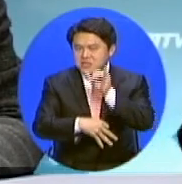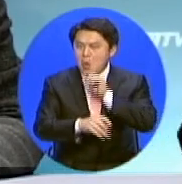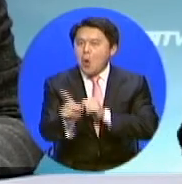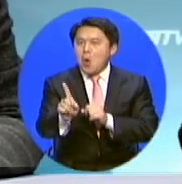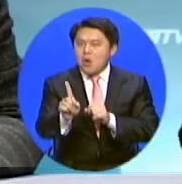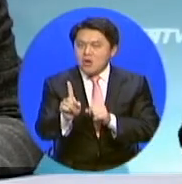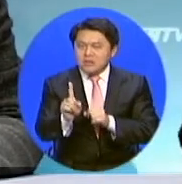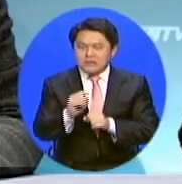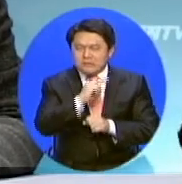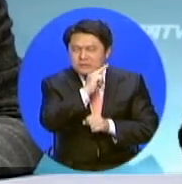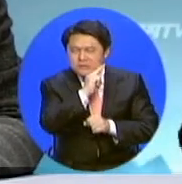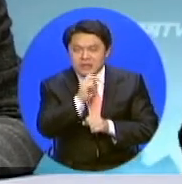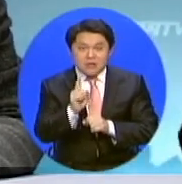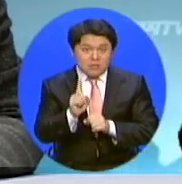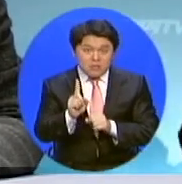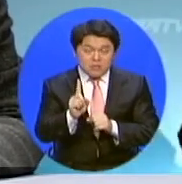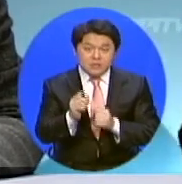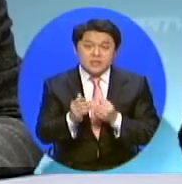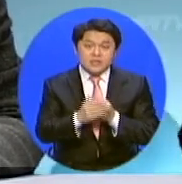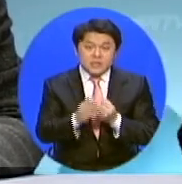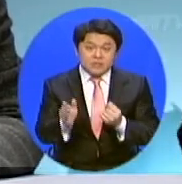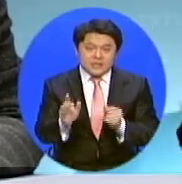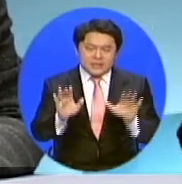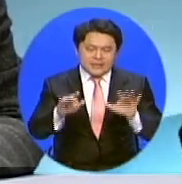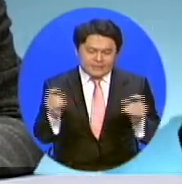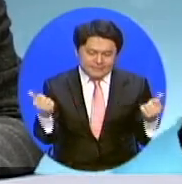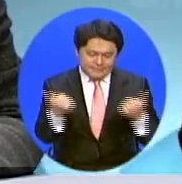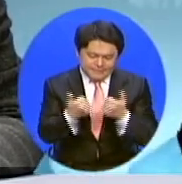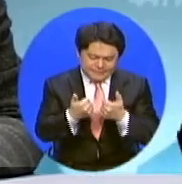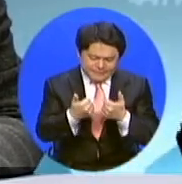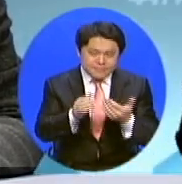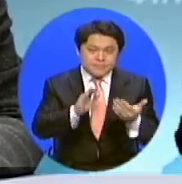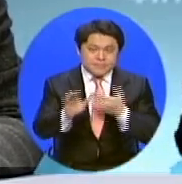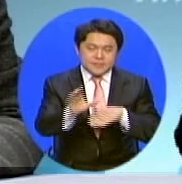아니냐 이런 목소리들 때문에 결국 이제 논의 끝에는